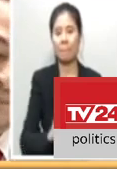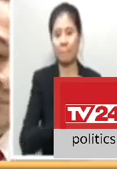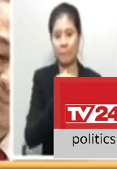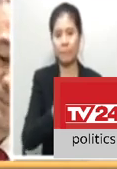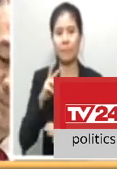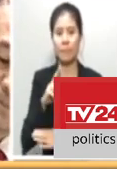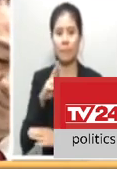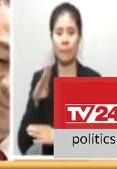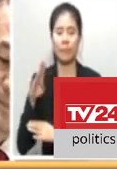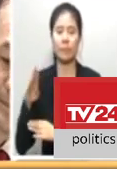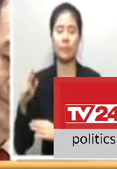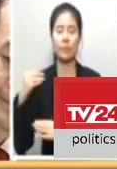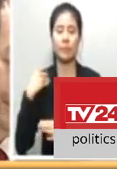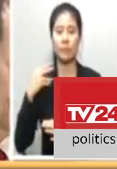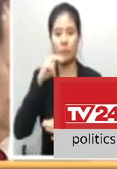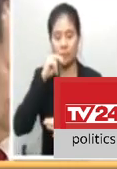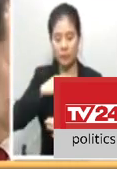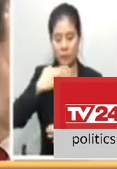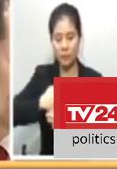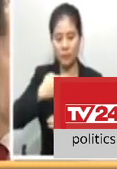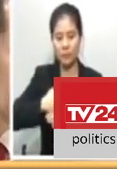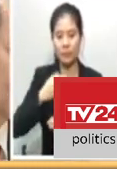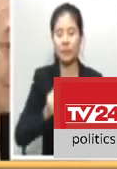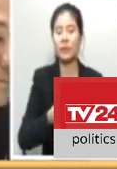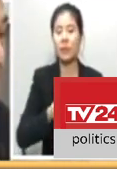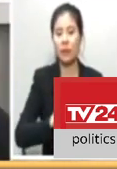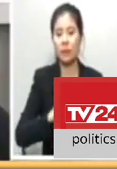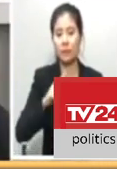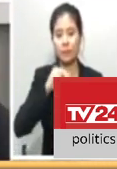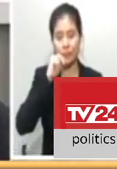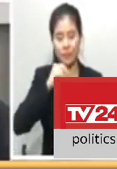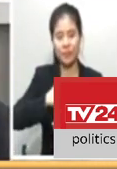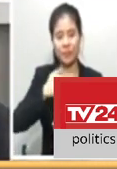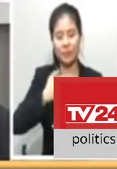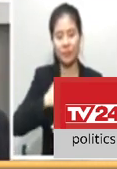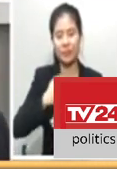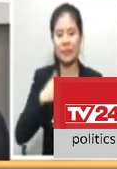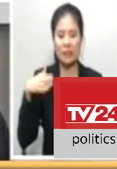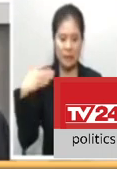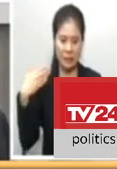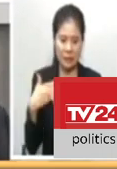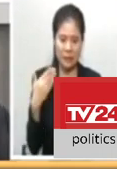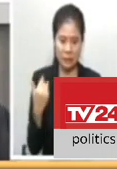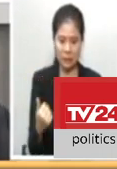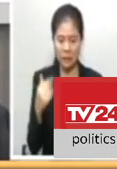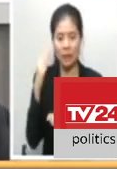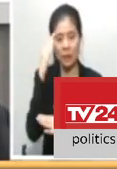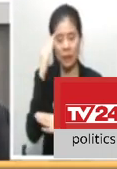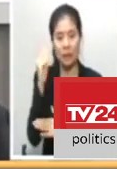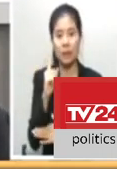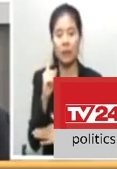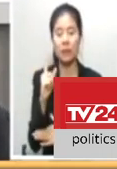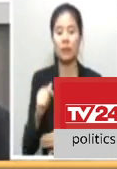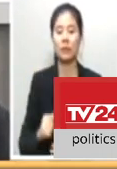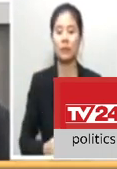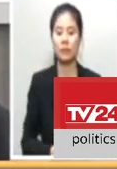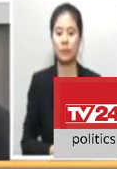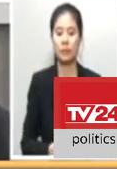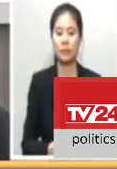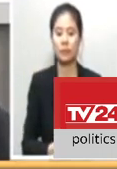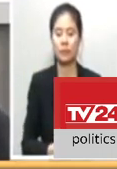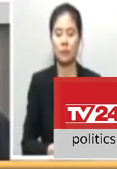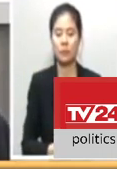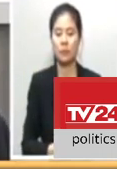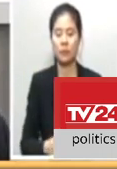ทานได้แล้วก็ตั้งแต่ตั้งกรมชลประทานมาเนี่ยจนถึงทุกวันเนี้ยท่านทราบไหมครับท่านประธานมี